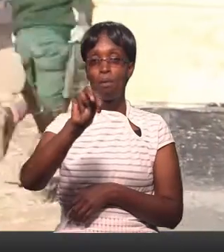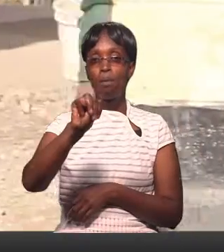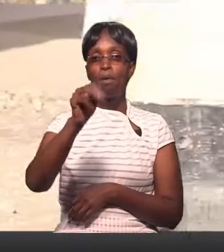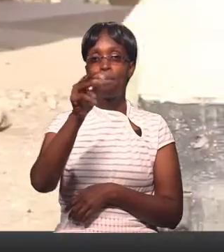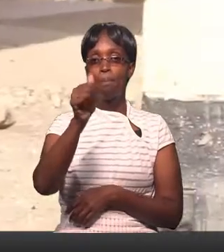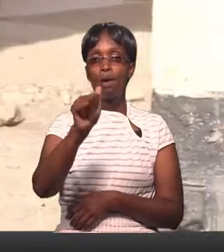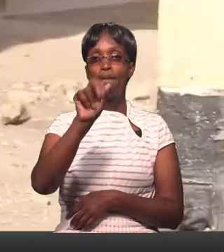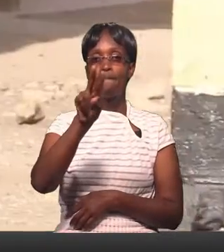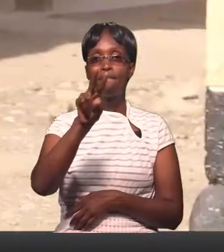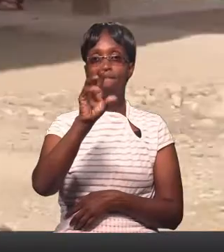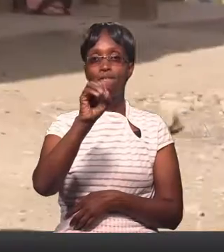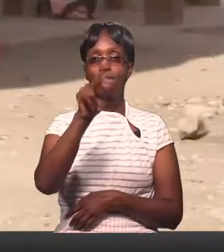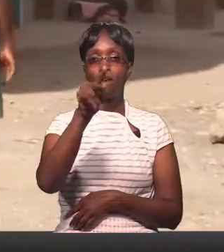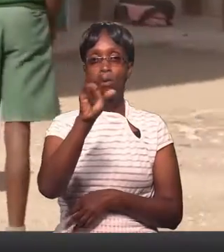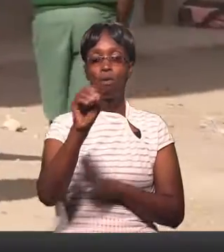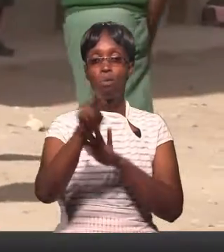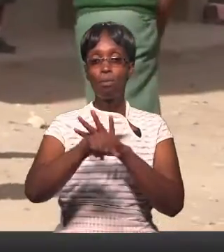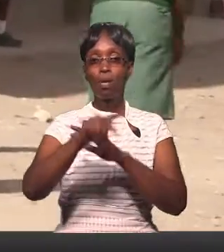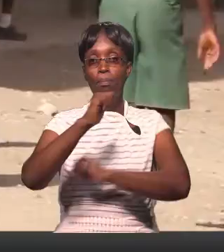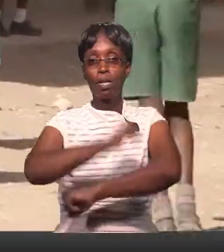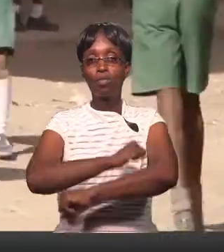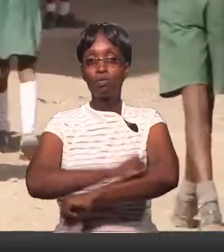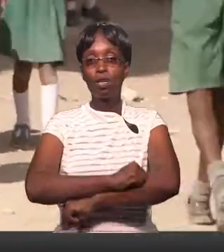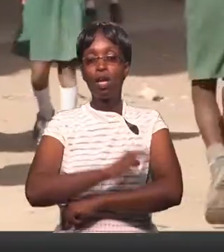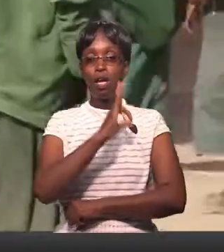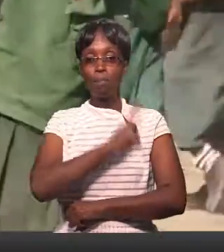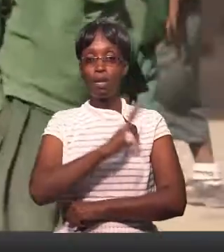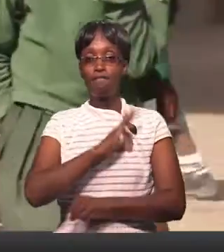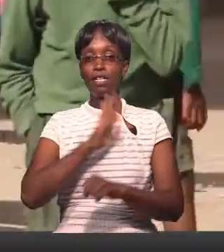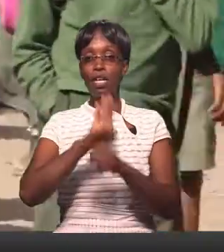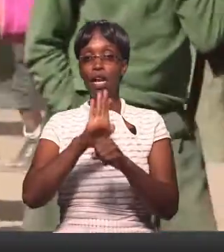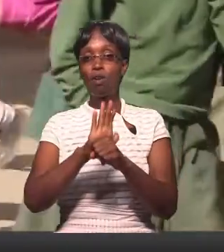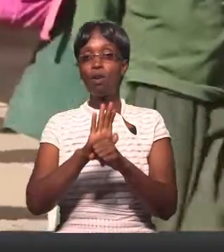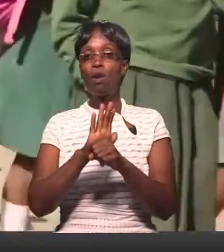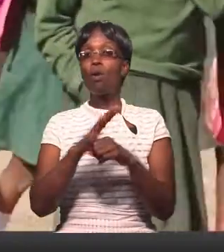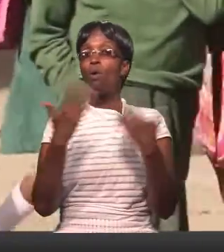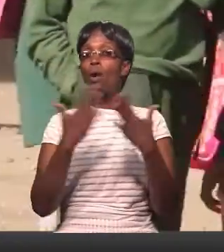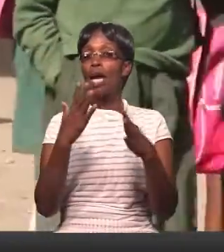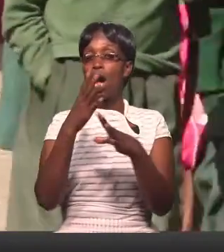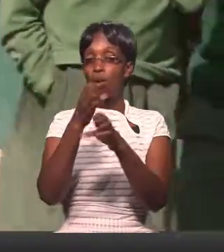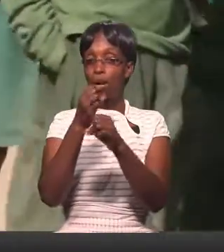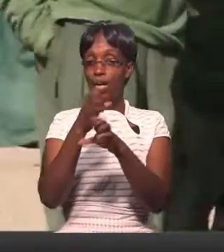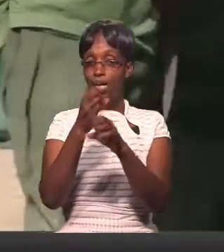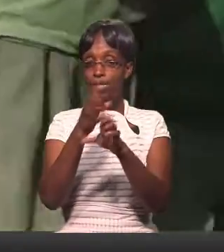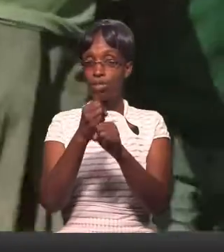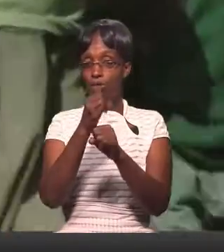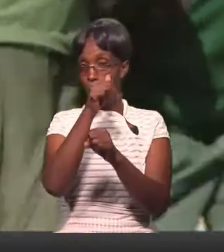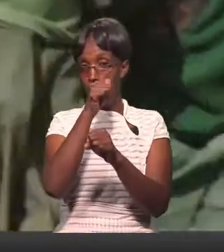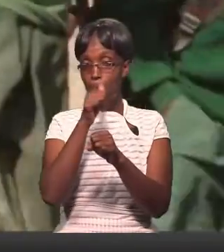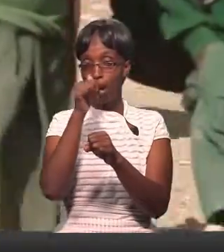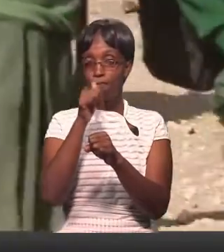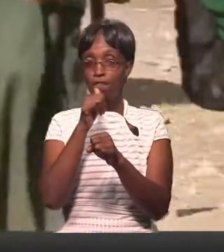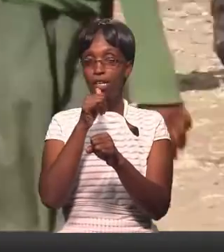Shule ya msingi ya Mavoko ilinufaika pakubwa baada ya shirika moja lisilo la kiserikali, Debora International, eneo la Machakos na